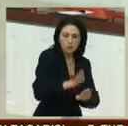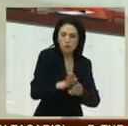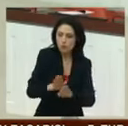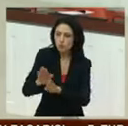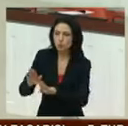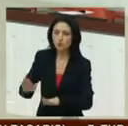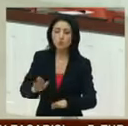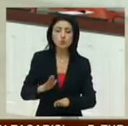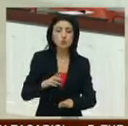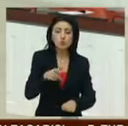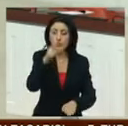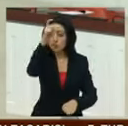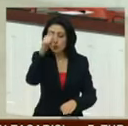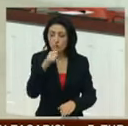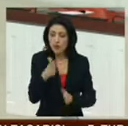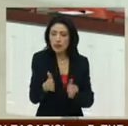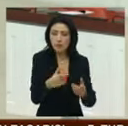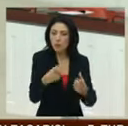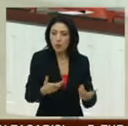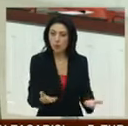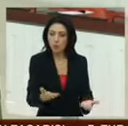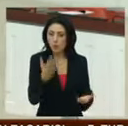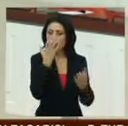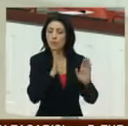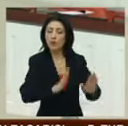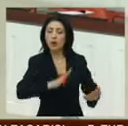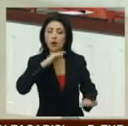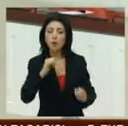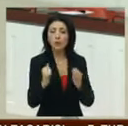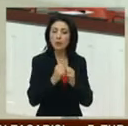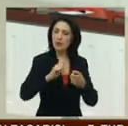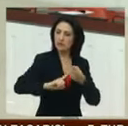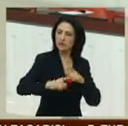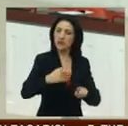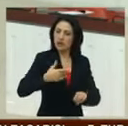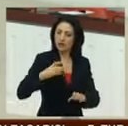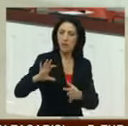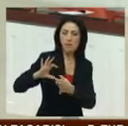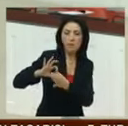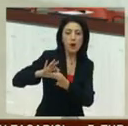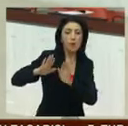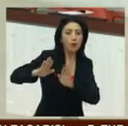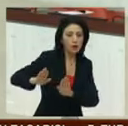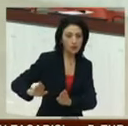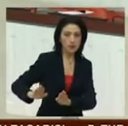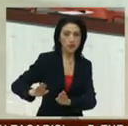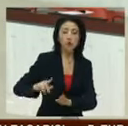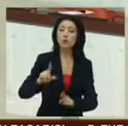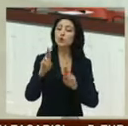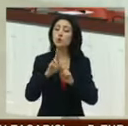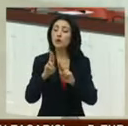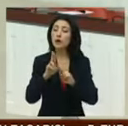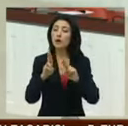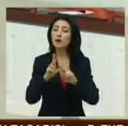Türkiye limanları konusu buzdolabında. Avrupa Birliği siyaseten kendini bağlamış olmasına rağmen Kuzey Kıbrıs